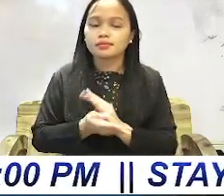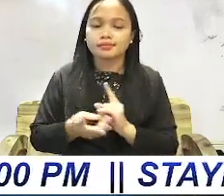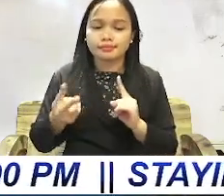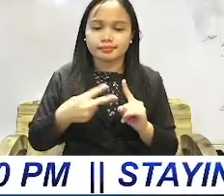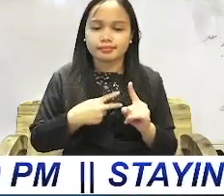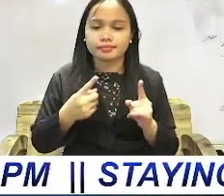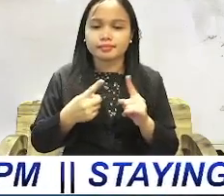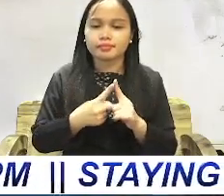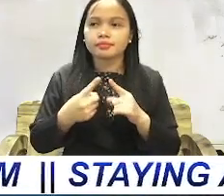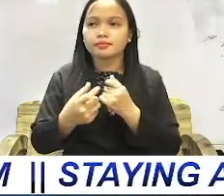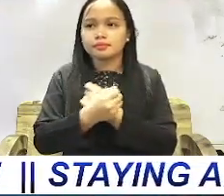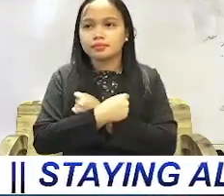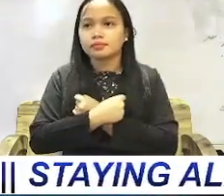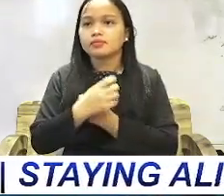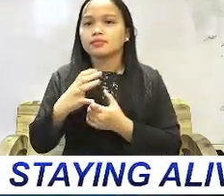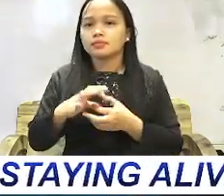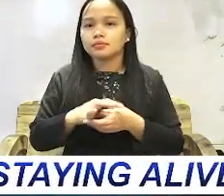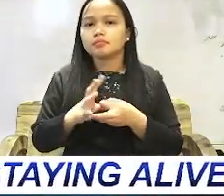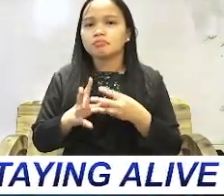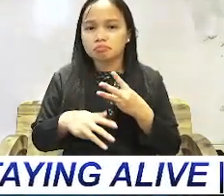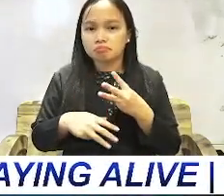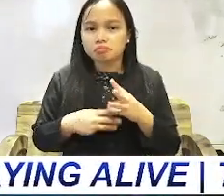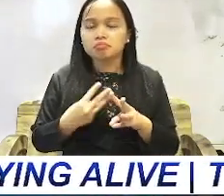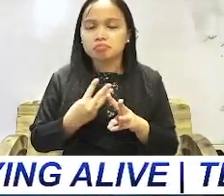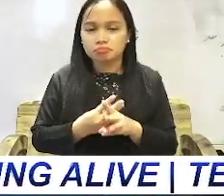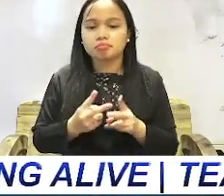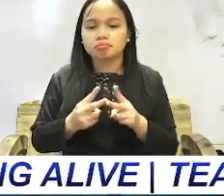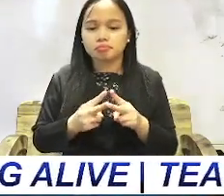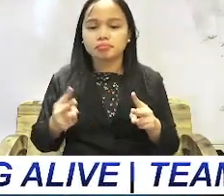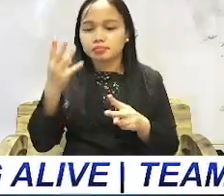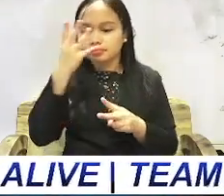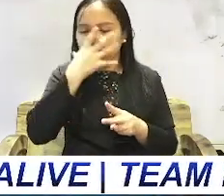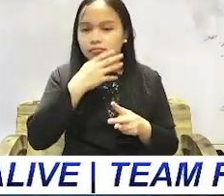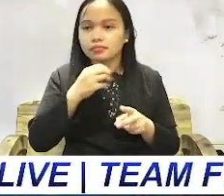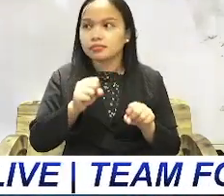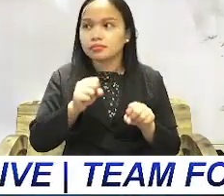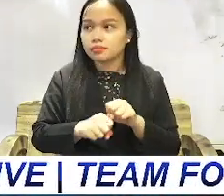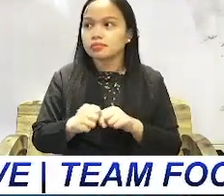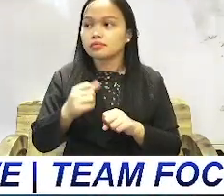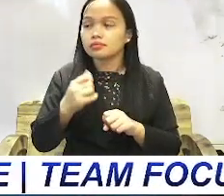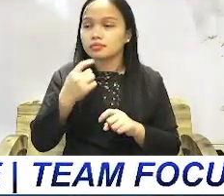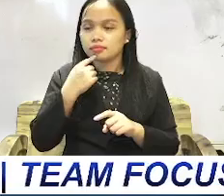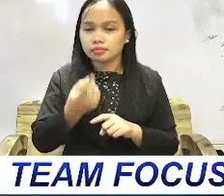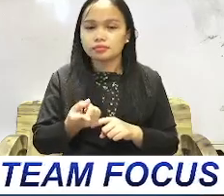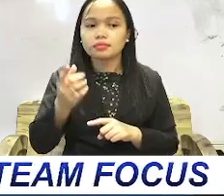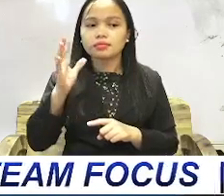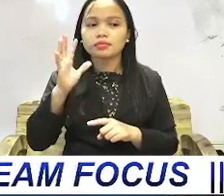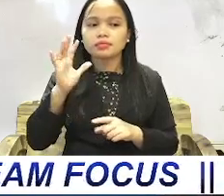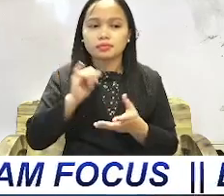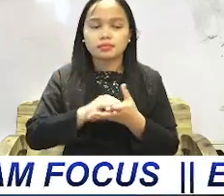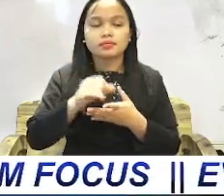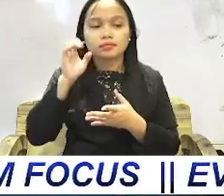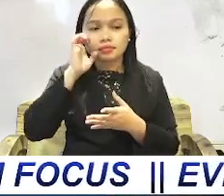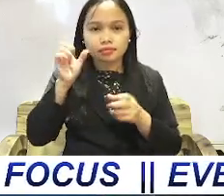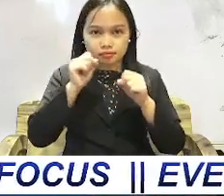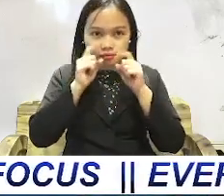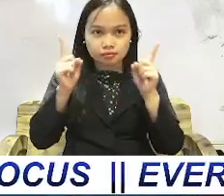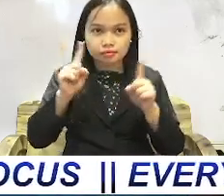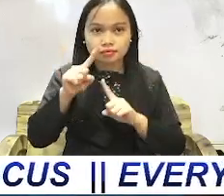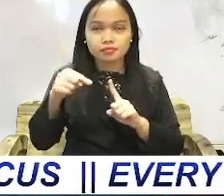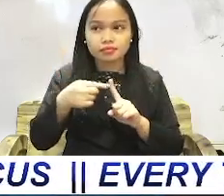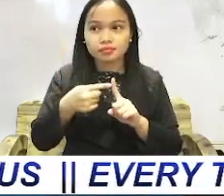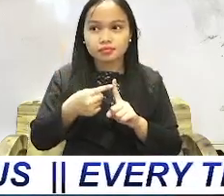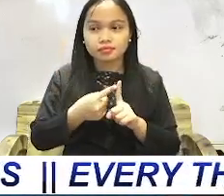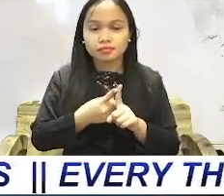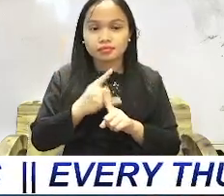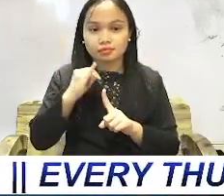sa pagmamahal ng mundo. Sa pagmamahal ng mundo. Napakaganda. Dahil siya na mismo nagsabi, di ba sir? Nasabi niya nga. Namulat daw yung mata niya. January, di ba? January,